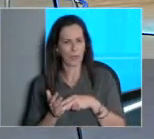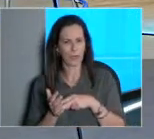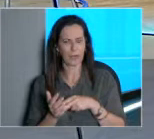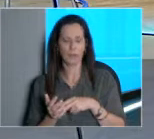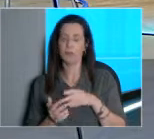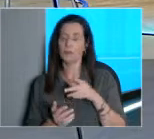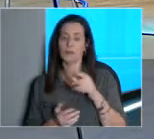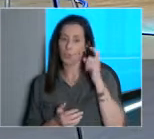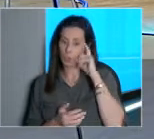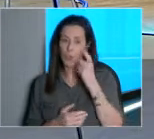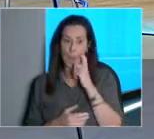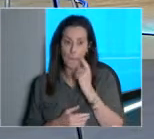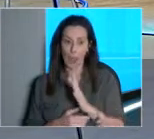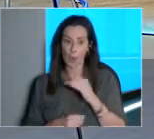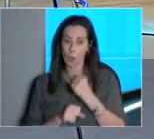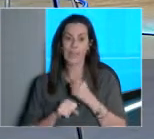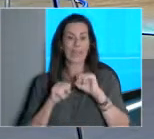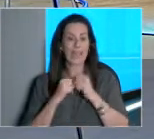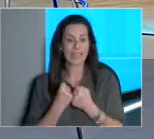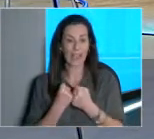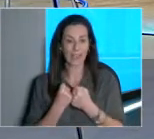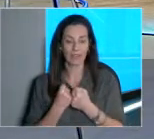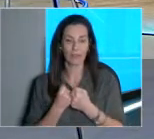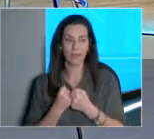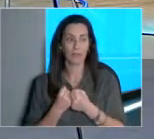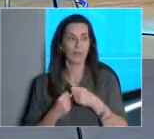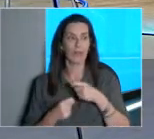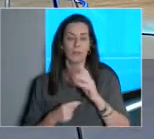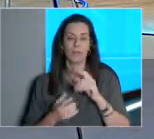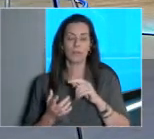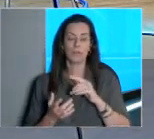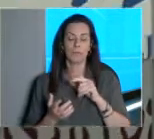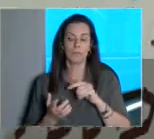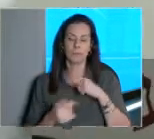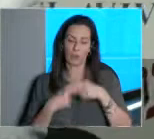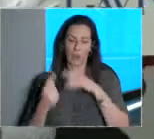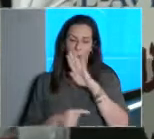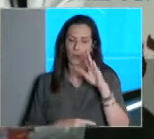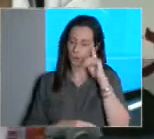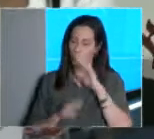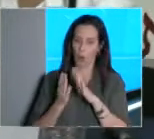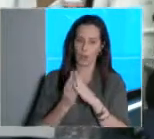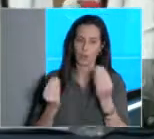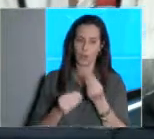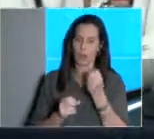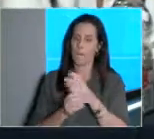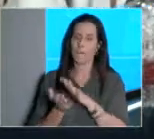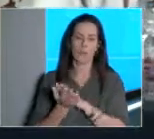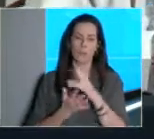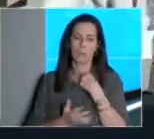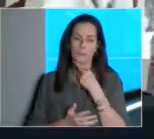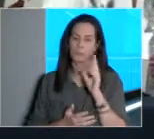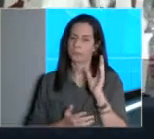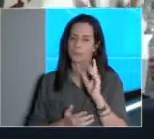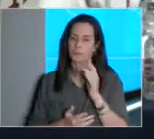אלקטורלית אפילו, האם אהוד ברק גורם נזק למהלך להחלפת נתניהו? אני חושבת שכל דבר שיגרום לבזבוז קולות